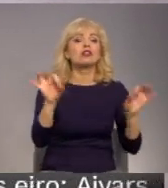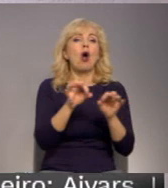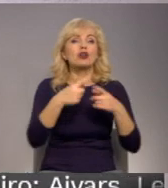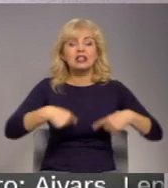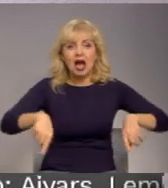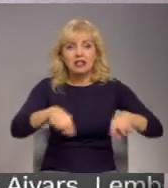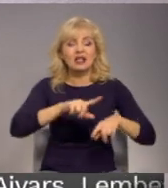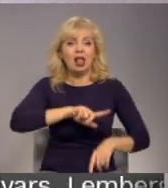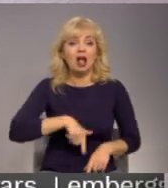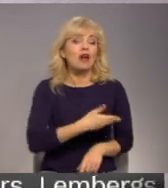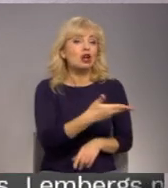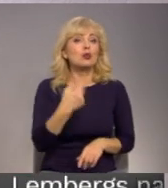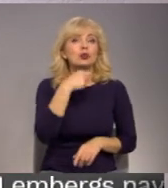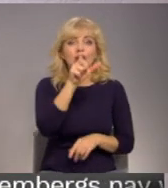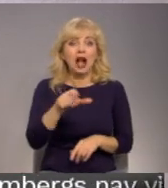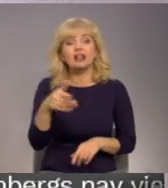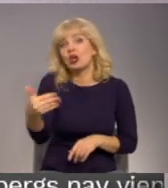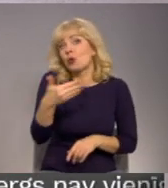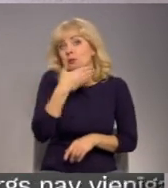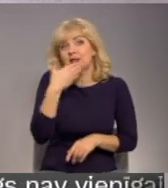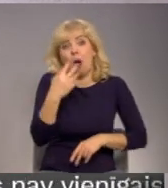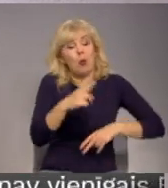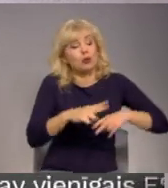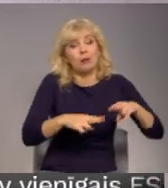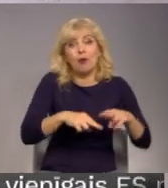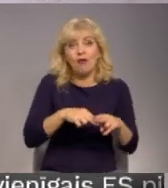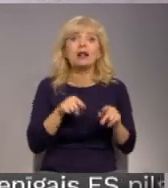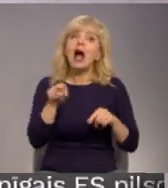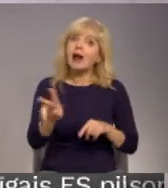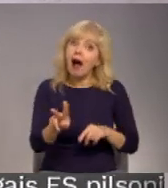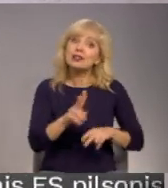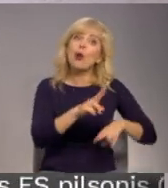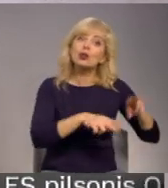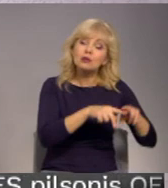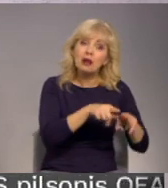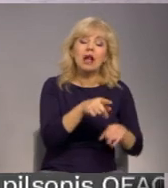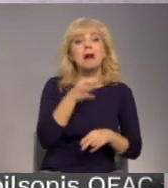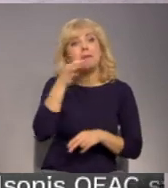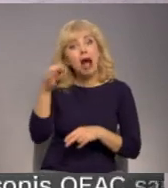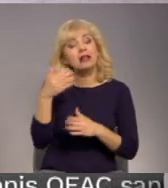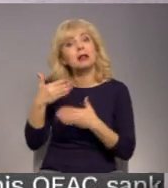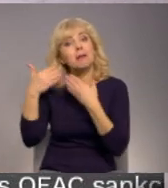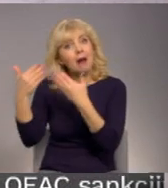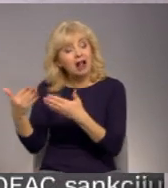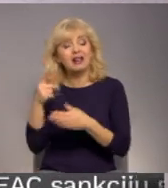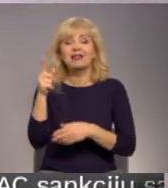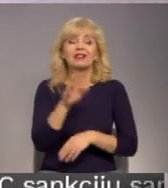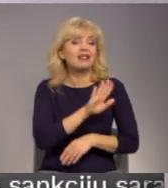Jūs visi esat rīdzinieki. Jums nav uzbūvēta, saprotat? O tie, kas uzbūvē, tiem vajag pateikt paldies. Un ne